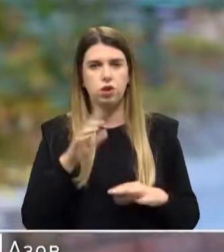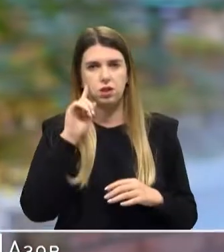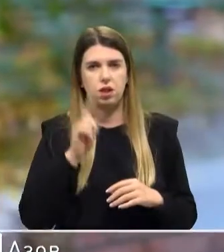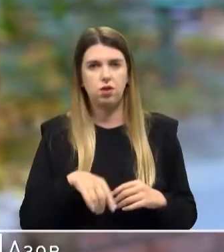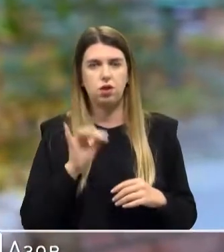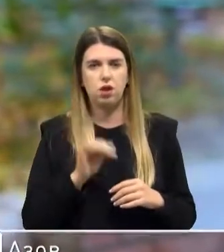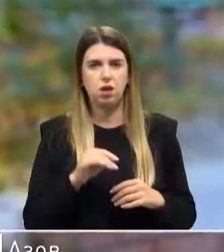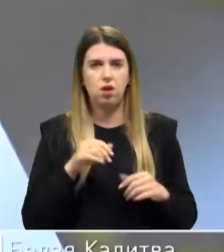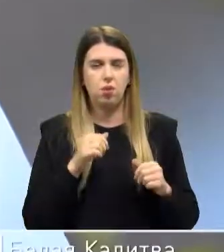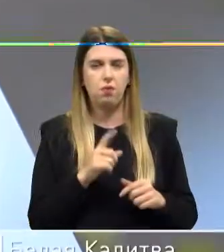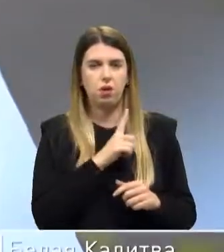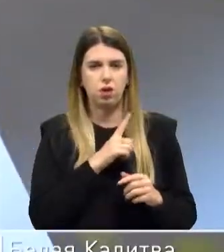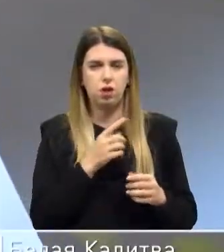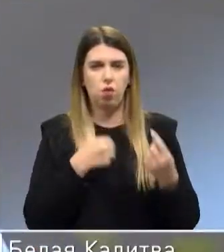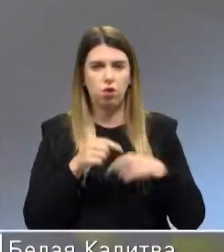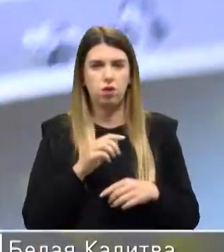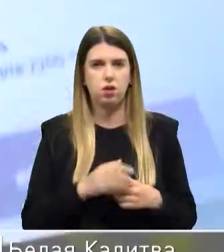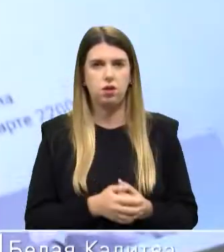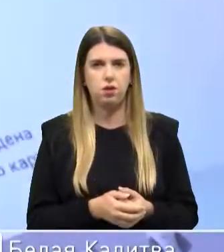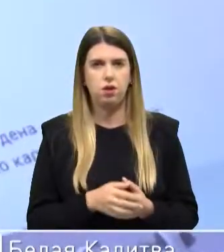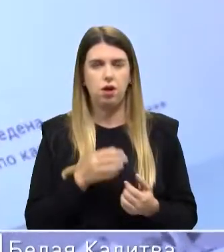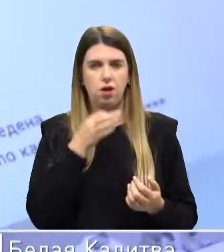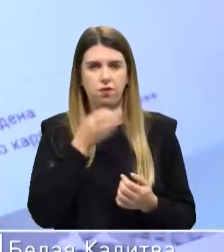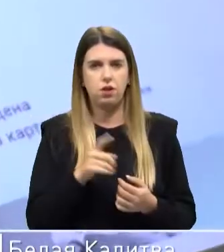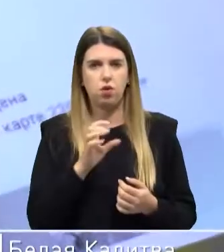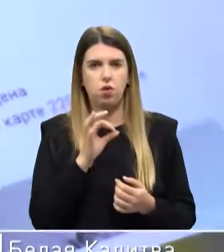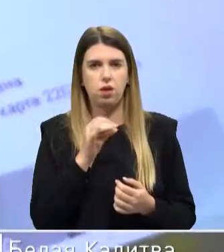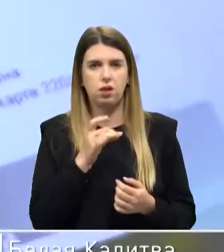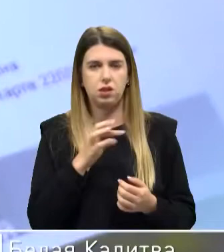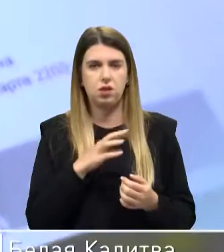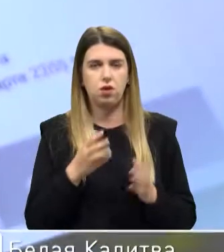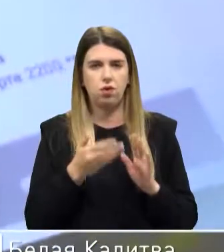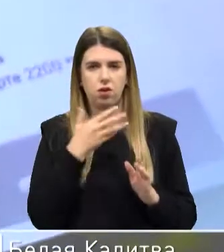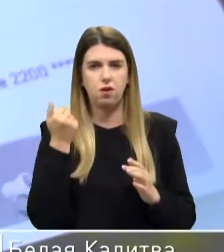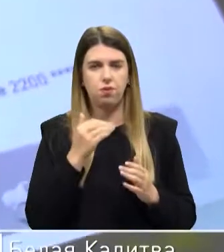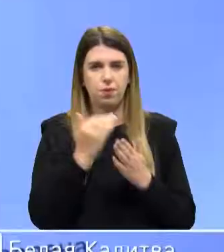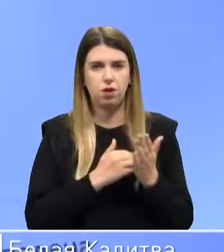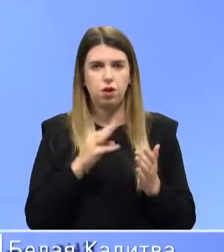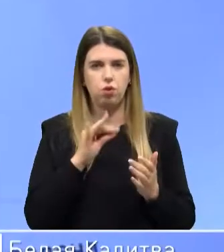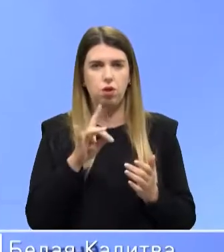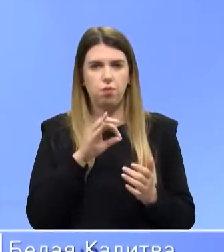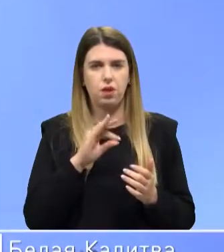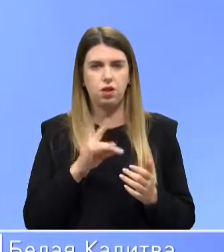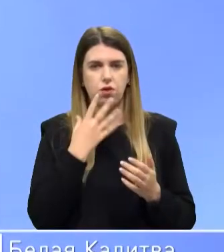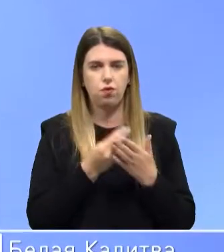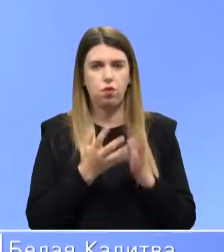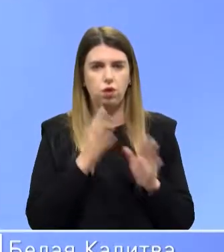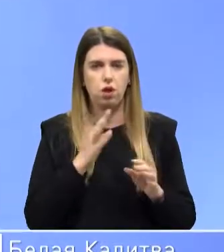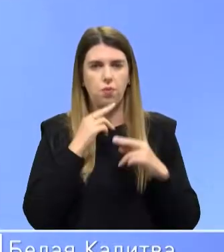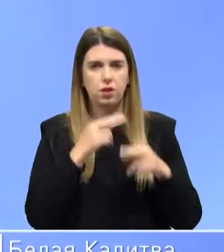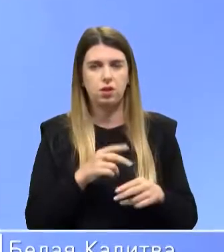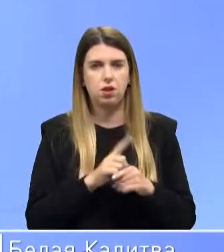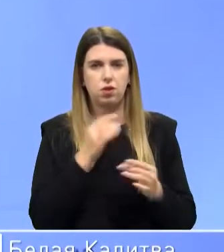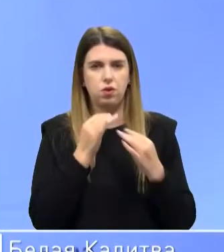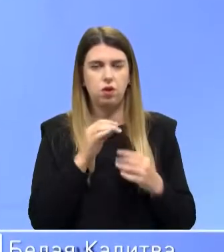и правоохранительные органы. В Ростуризме ответили, что организация отсутствует в федеральном реестре туроператоров. В свою очередь, мы обратились за